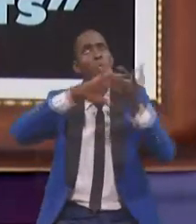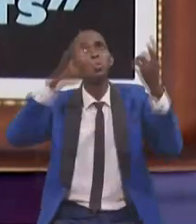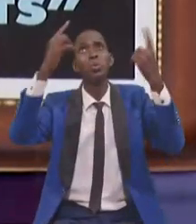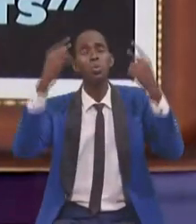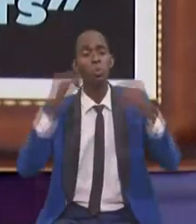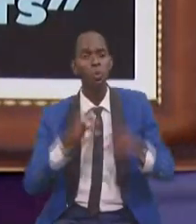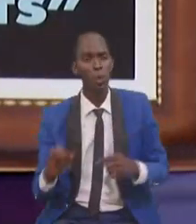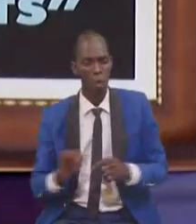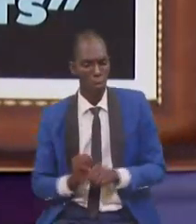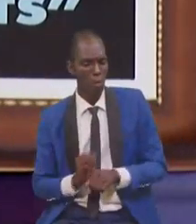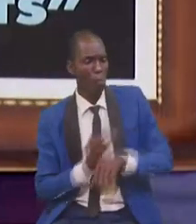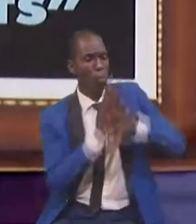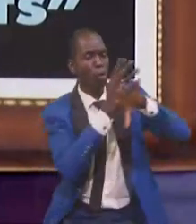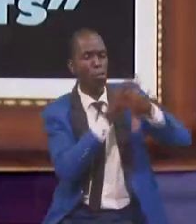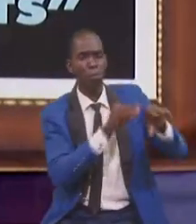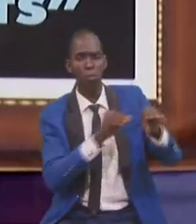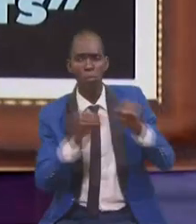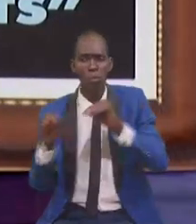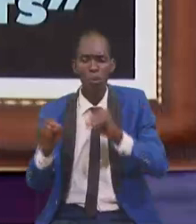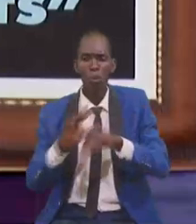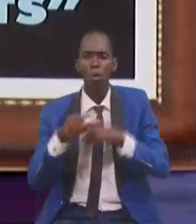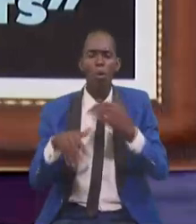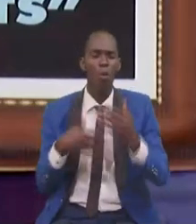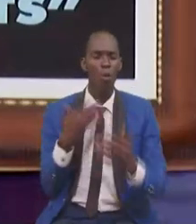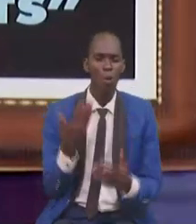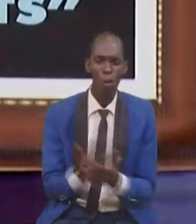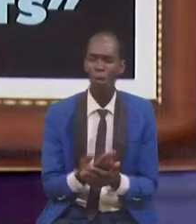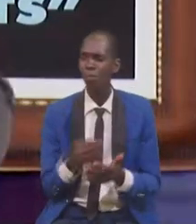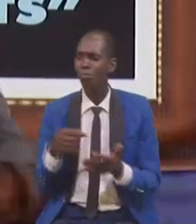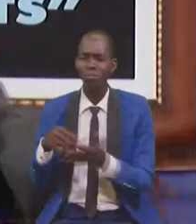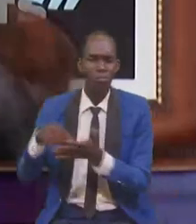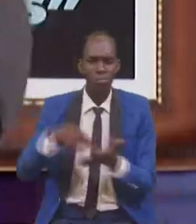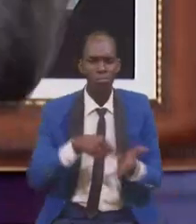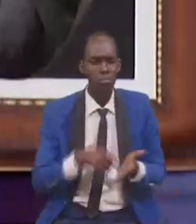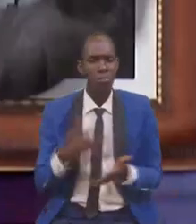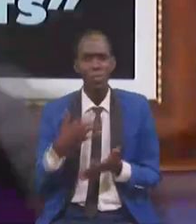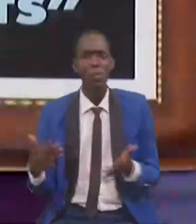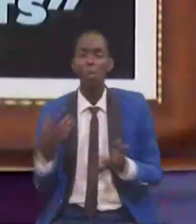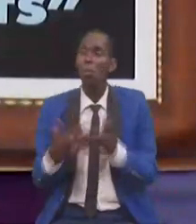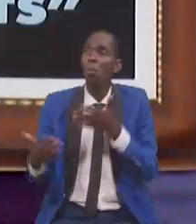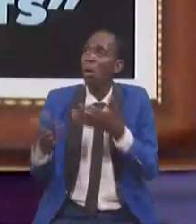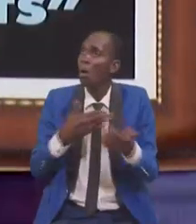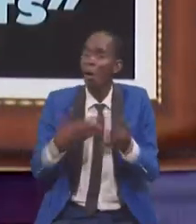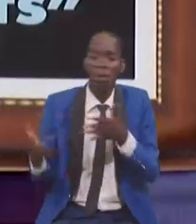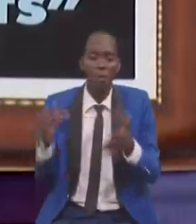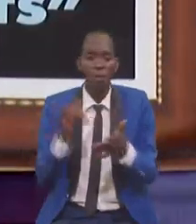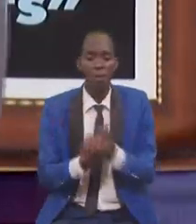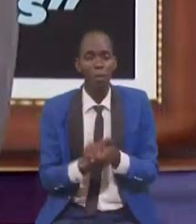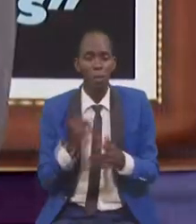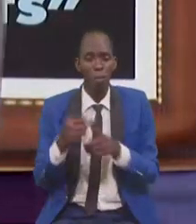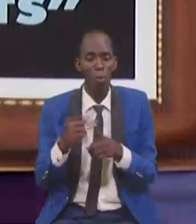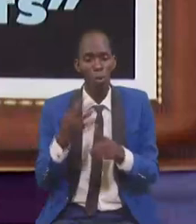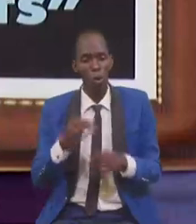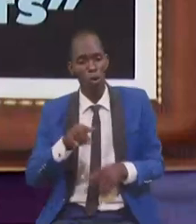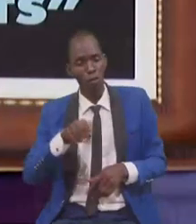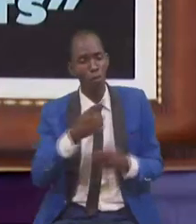les tempêtes se surgissent, les montagnes se déplacent, et la belle famille